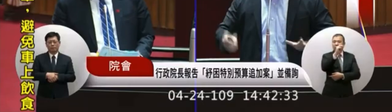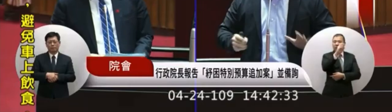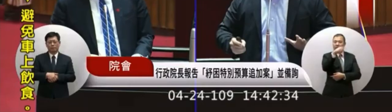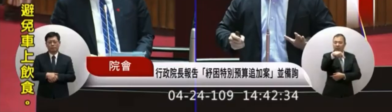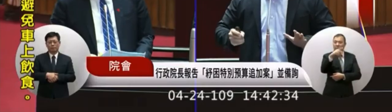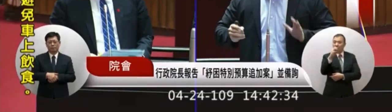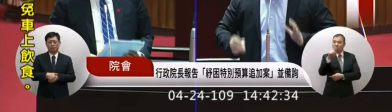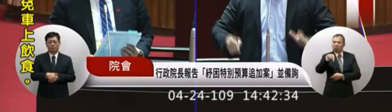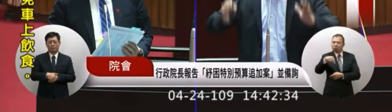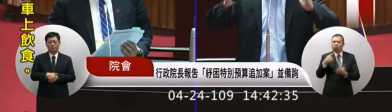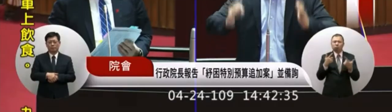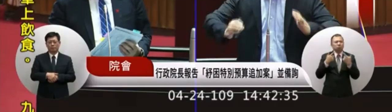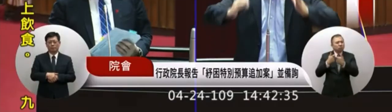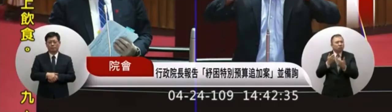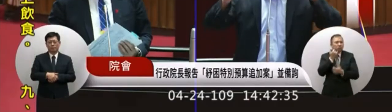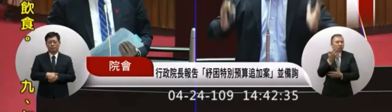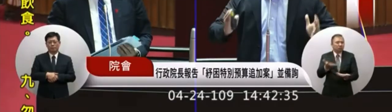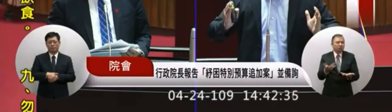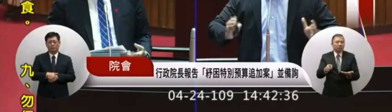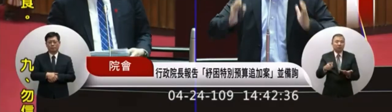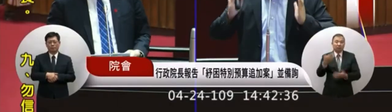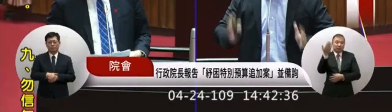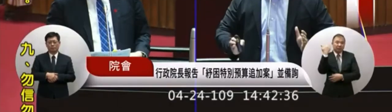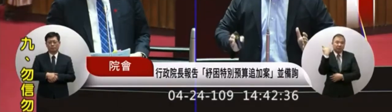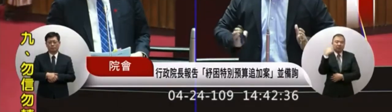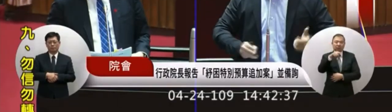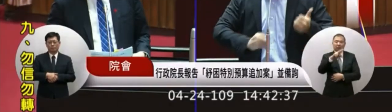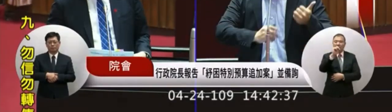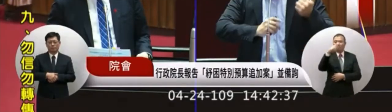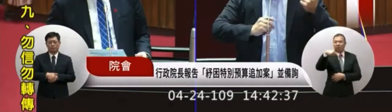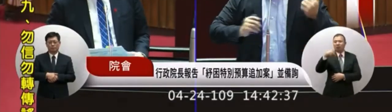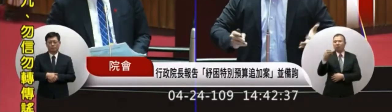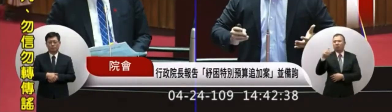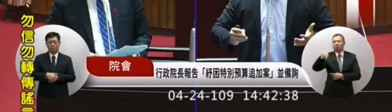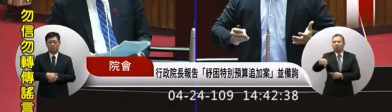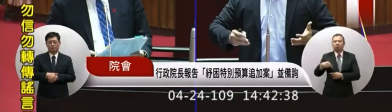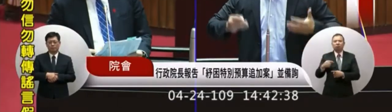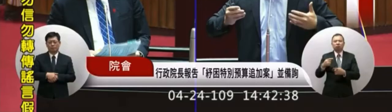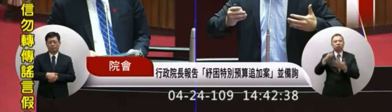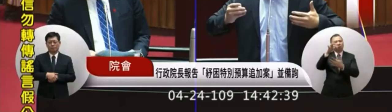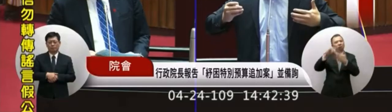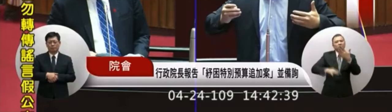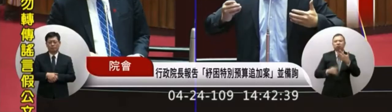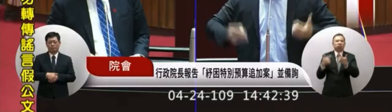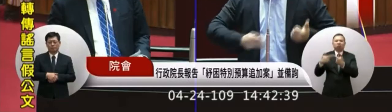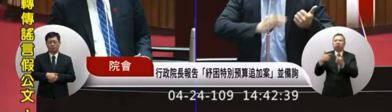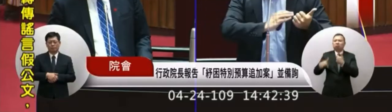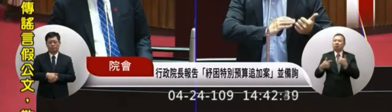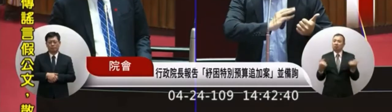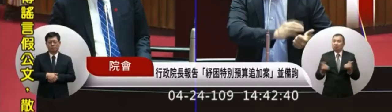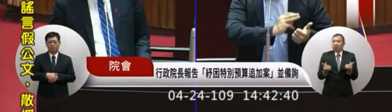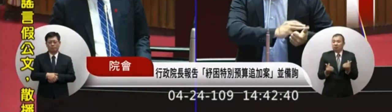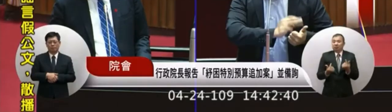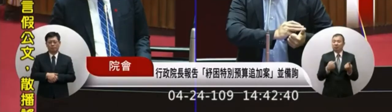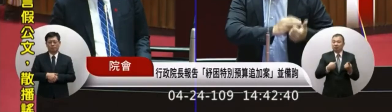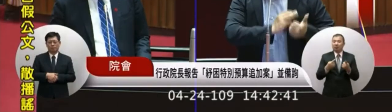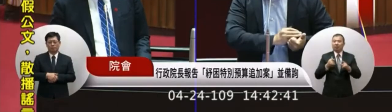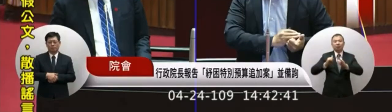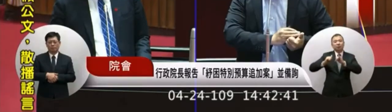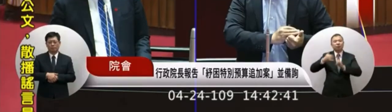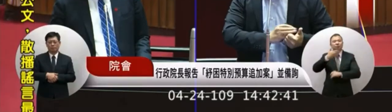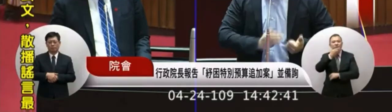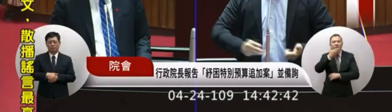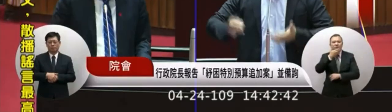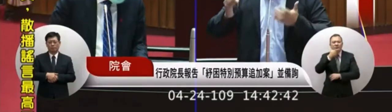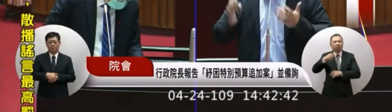会当适用？因为进前伊是把这 NPO 都排除，吼，包括你看嘛，有诶，请这个社会福利的